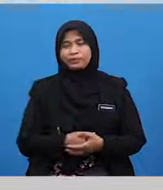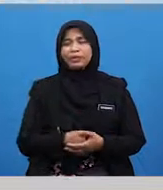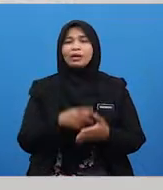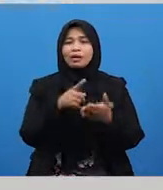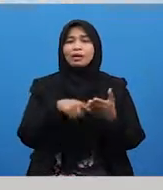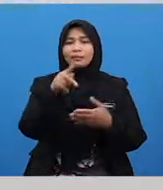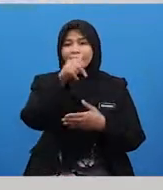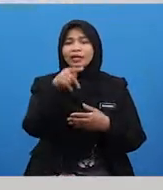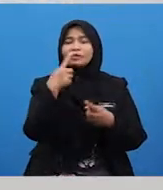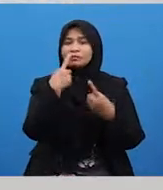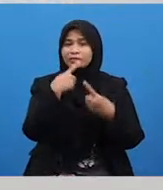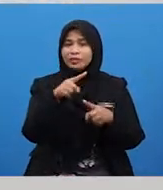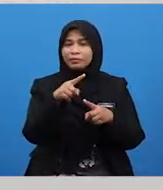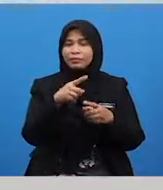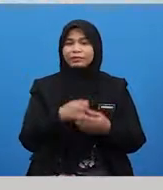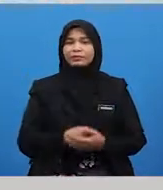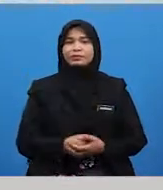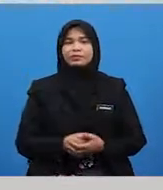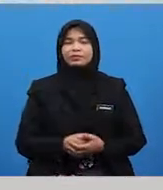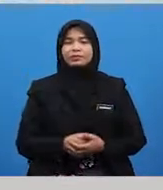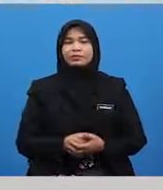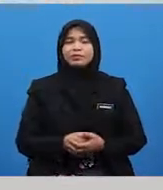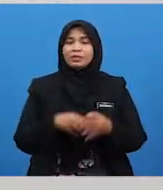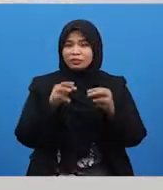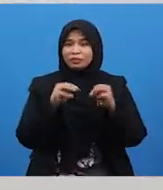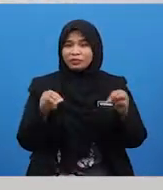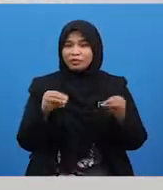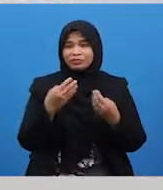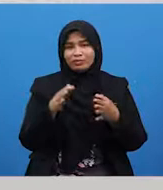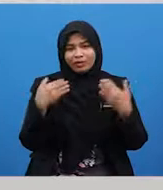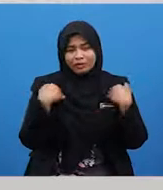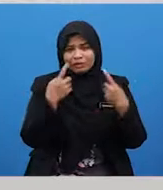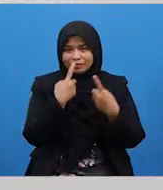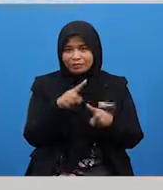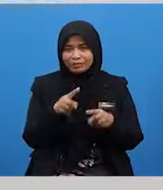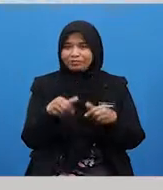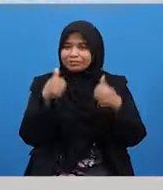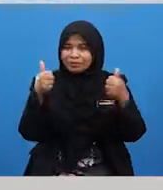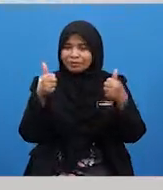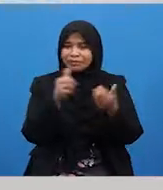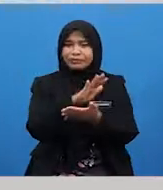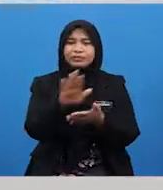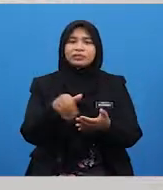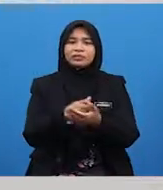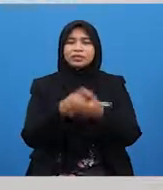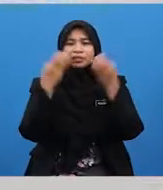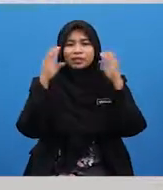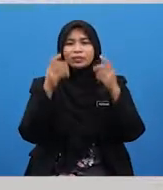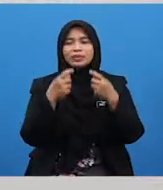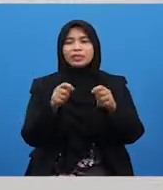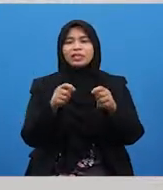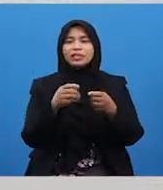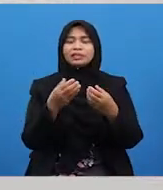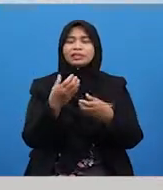Apakah jawapannya murid-murid? Murid-murid, dah ada jawapan? Hebat semua. Cikgu telah menyediakan